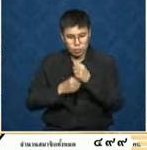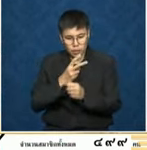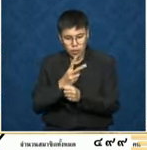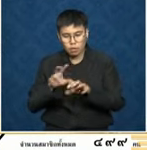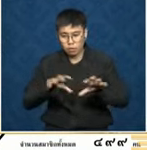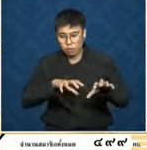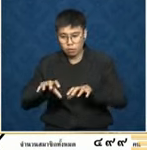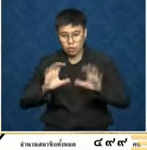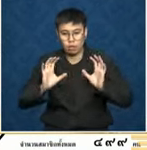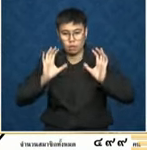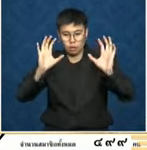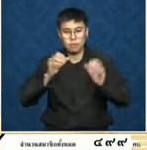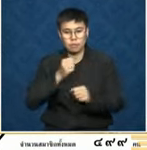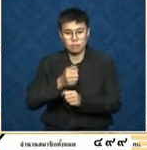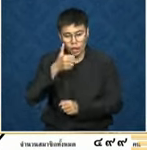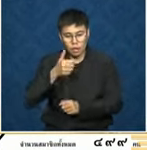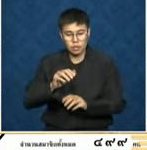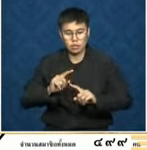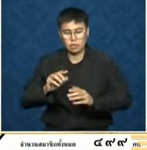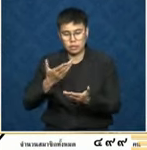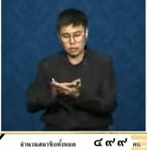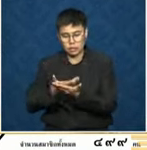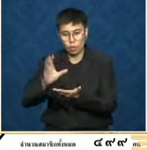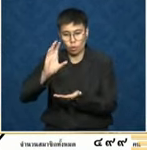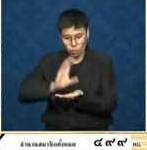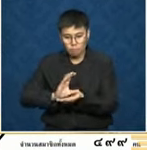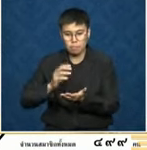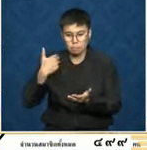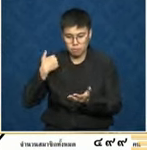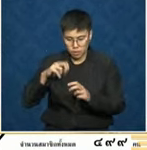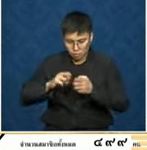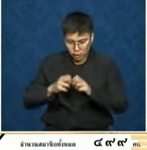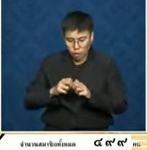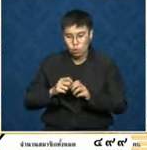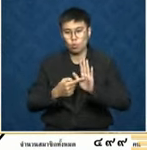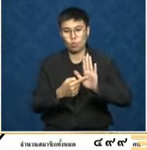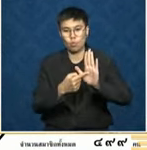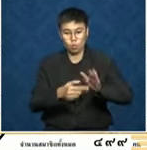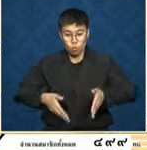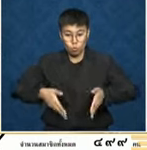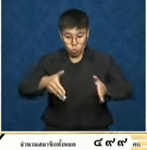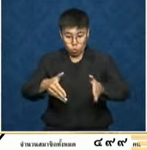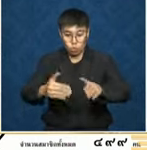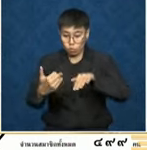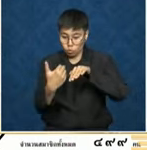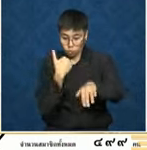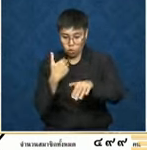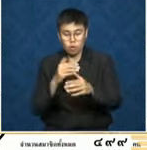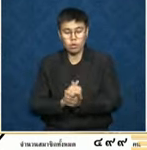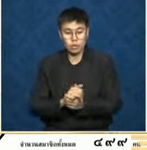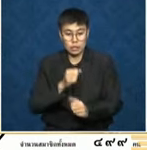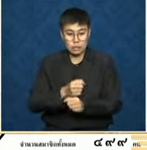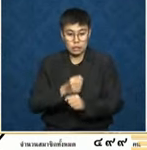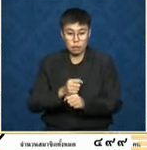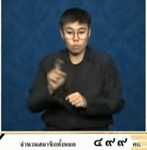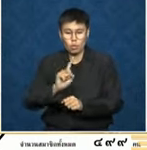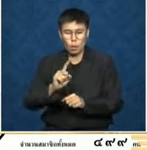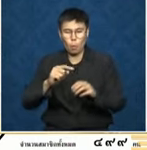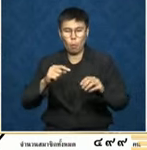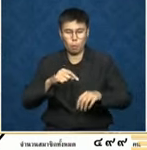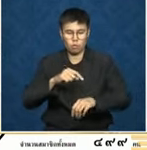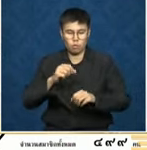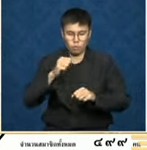ารได้แต่งบที่เป็นภาระภายในปีเดียวเนี่ยมักจะเกิดปัญหาผมยกตัวอย่างเช่นถนนหนทางเนี่ยเราไปทำเอาหน้าฝนนะครับปราก